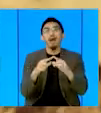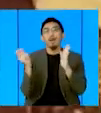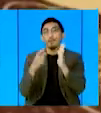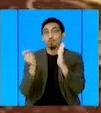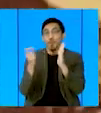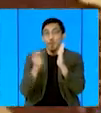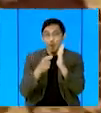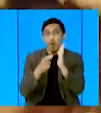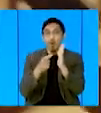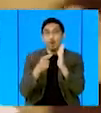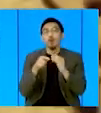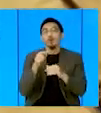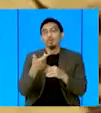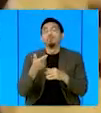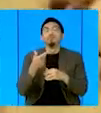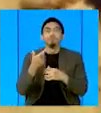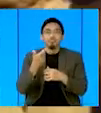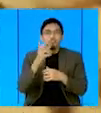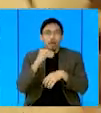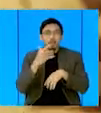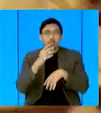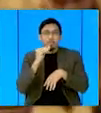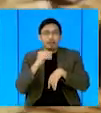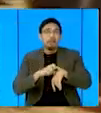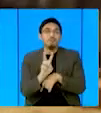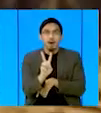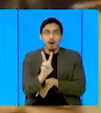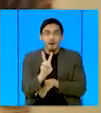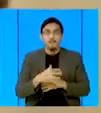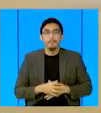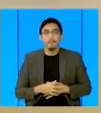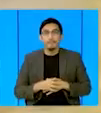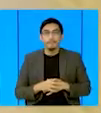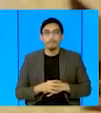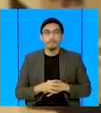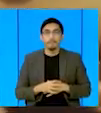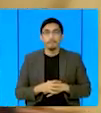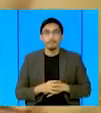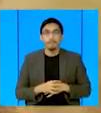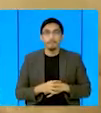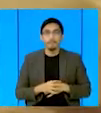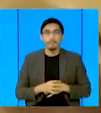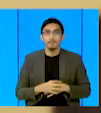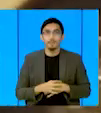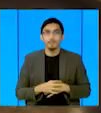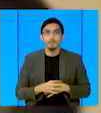Mina untuk melaksanakan lempar jumrah kubra atau akabah sekitar pukul 2 dini hari.